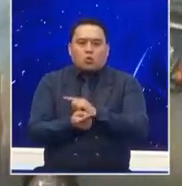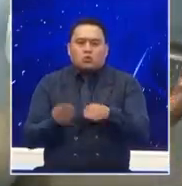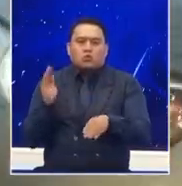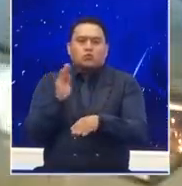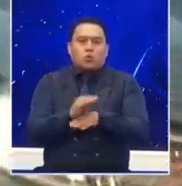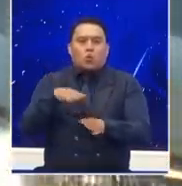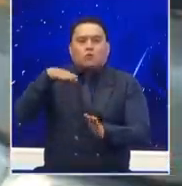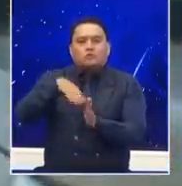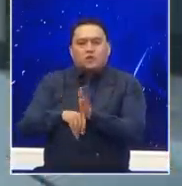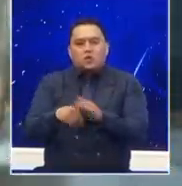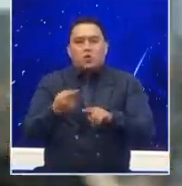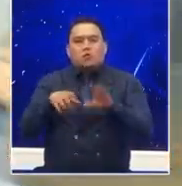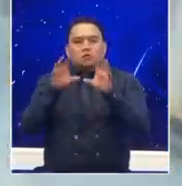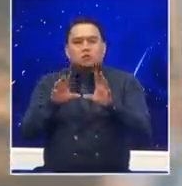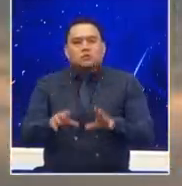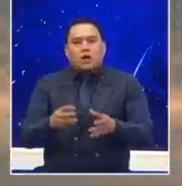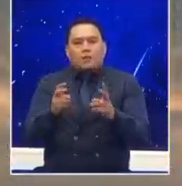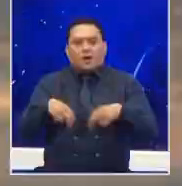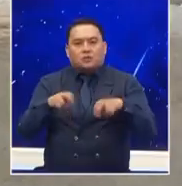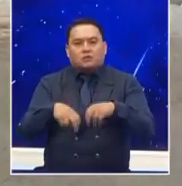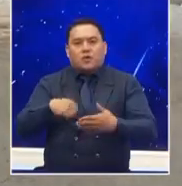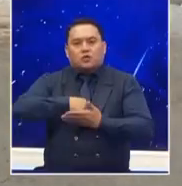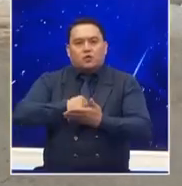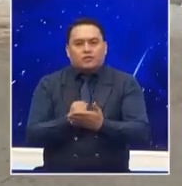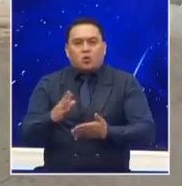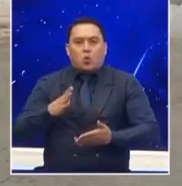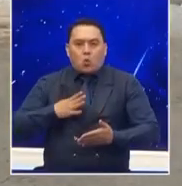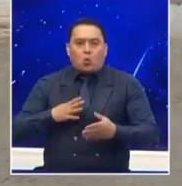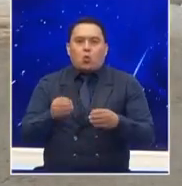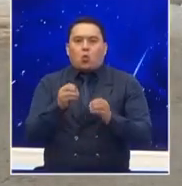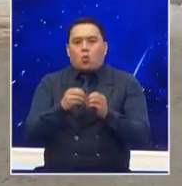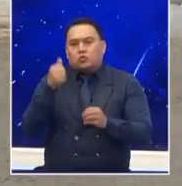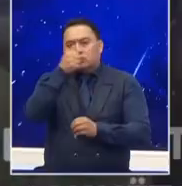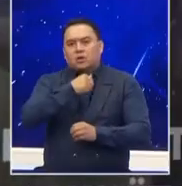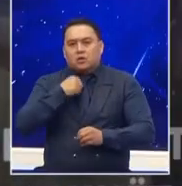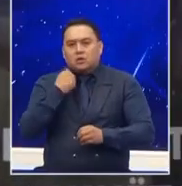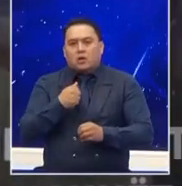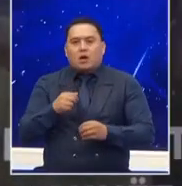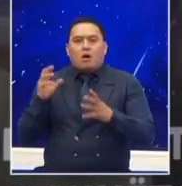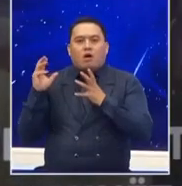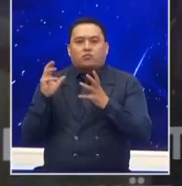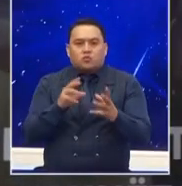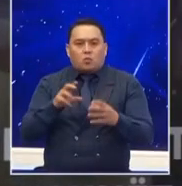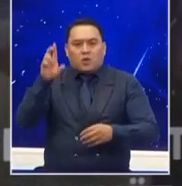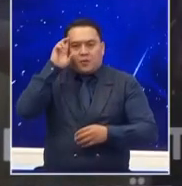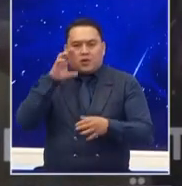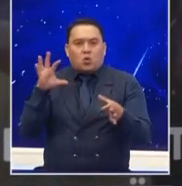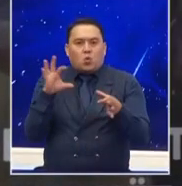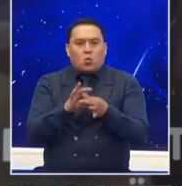толықтырулар енгізу туралы заң жобасы қаралды. Құжатта шығарылған уақыты 10 жылдан асқан автобустарды мемлекеттік